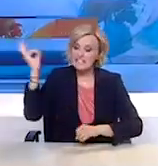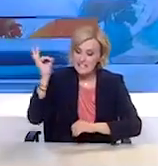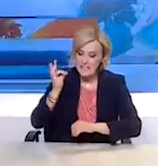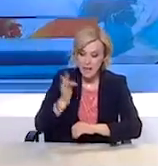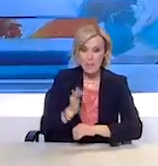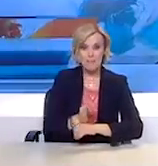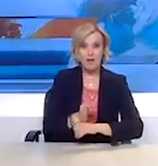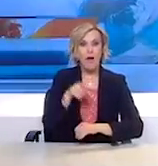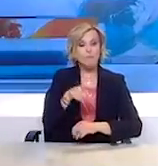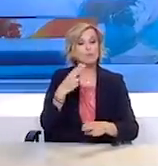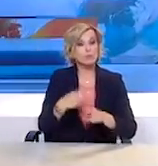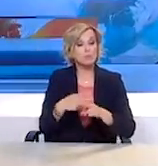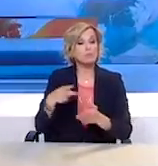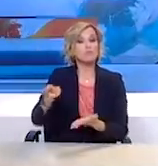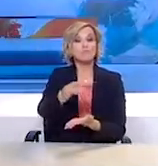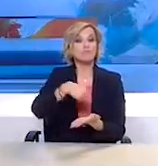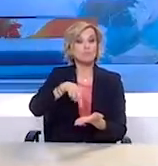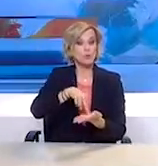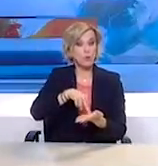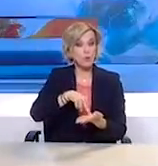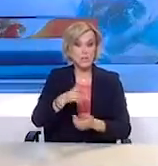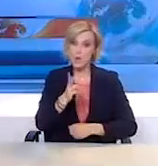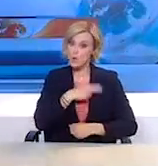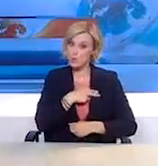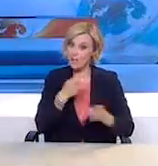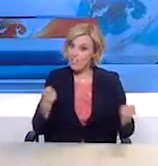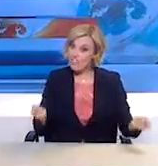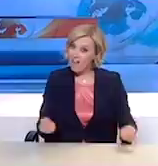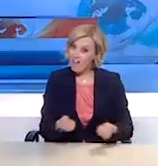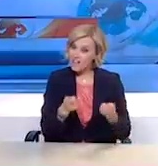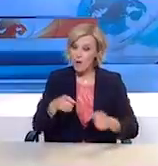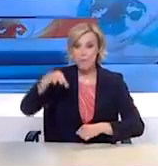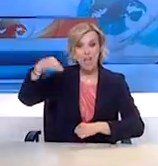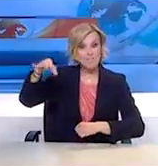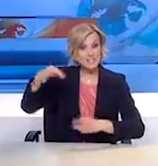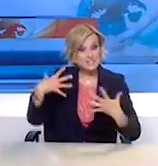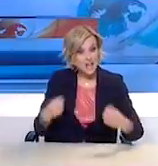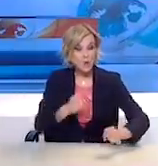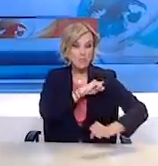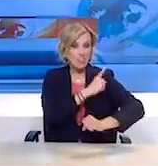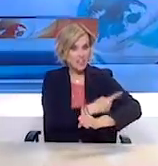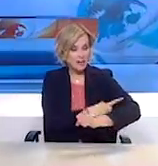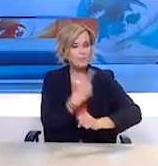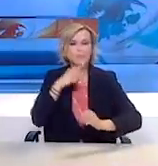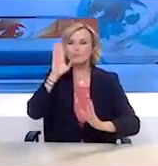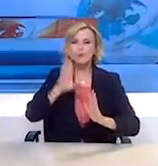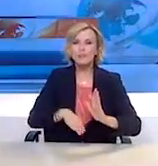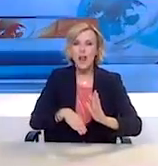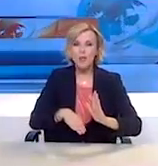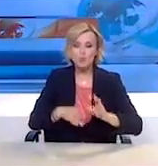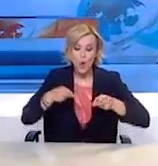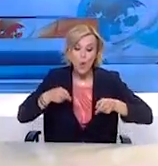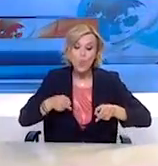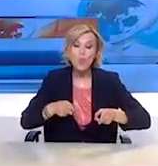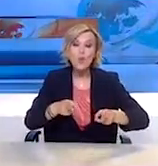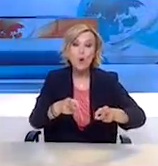ρόλο για όλους μας. Ένα ρόλο που, αν παίξουμε όπως πρέπει, με ευαισθησία αλλά και με δύναμη, θα μας οδηγεί στο τέλος αυτού του δύσκολου δρόμου.